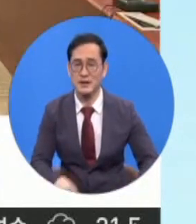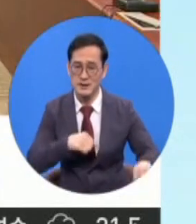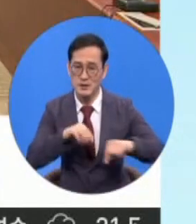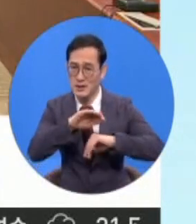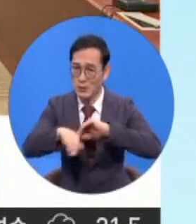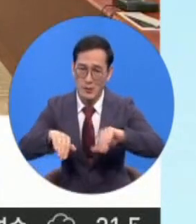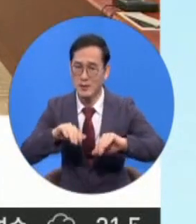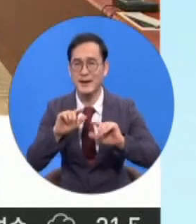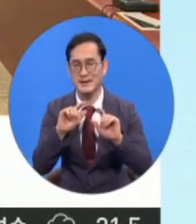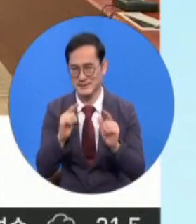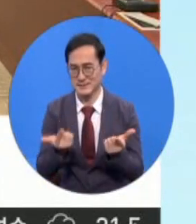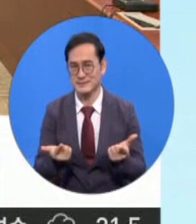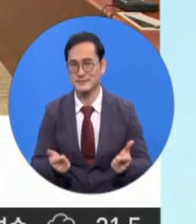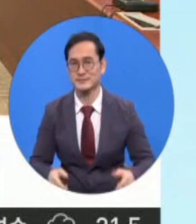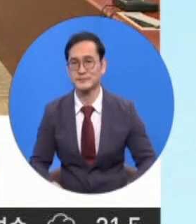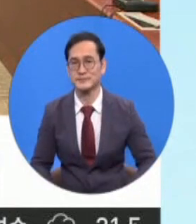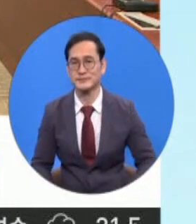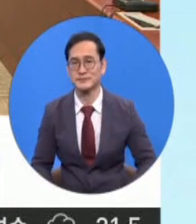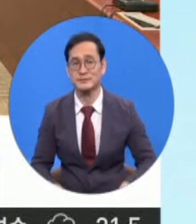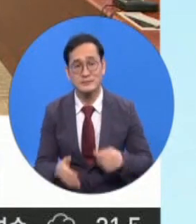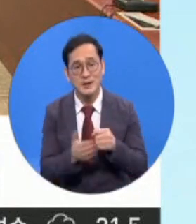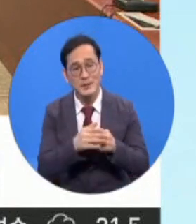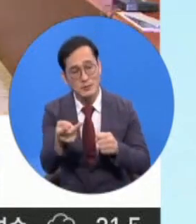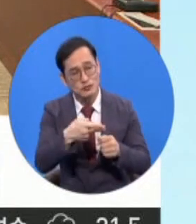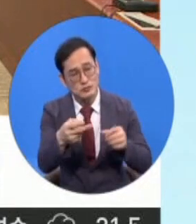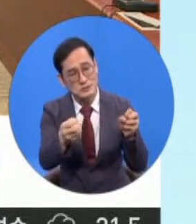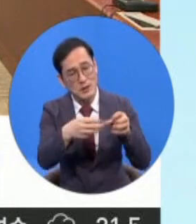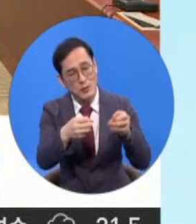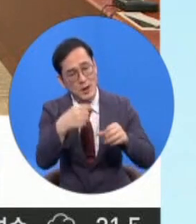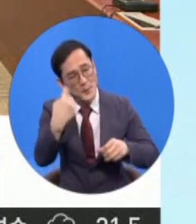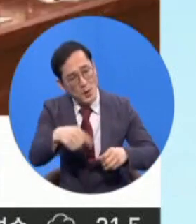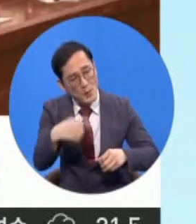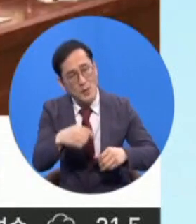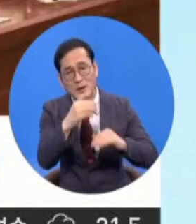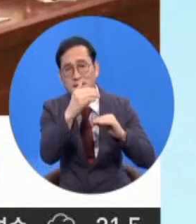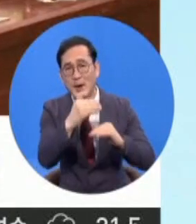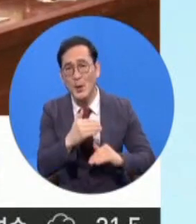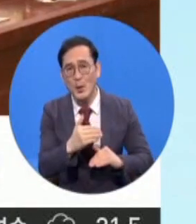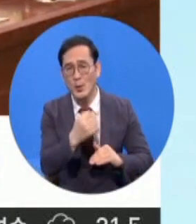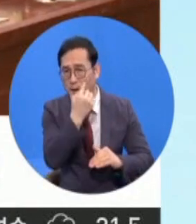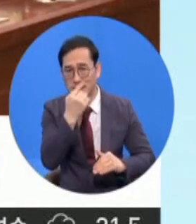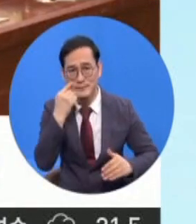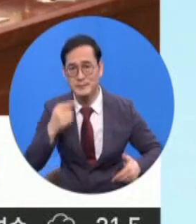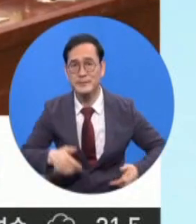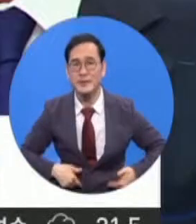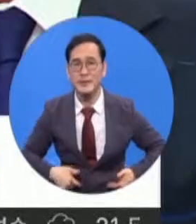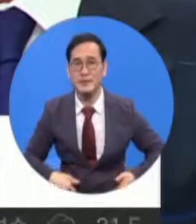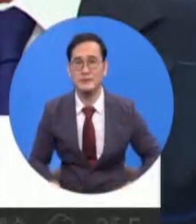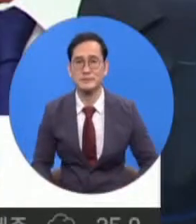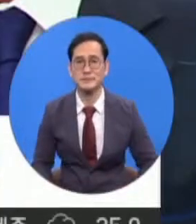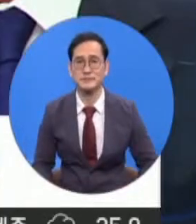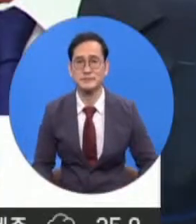볼 수 없어서 그 자리에서 구체적으로 어떤 이야기가 있었는지가 핵심 사항입니다 그것 이소라 먹게 모르잖아요